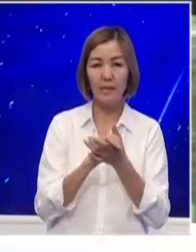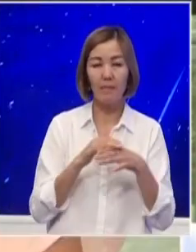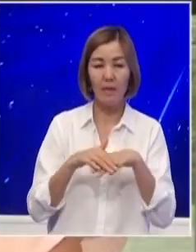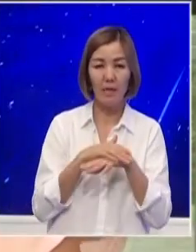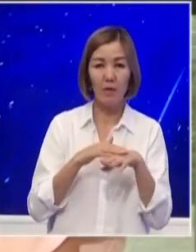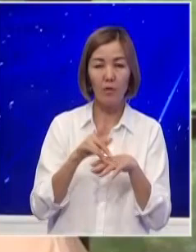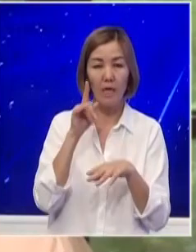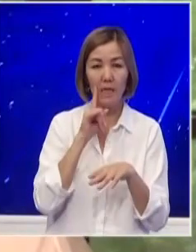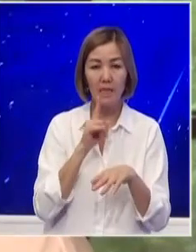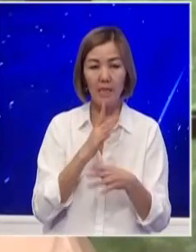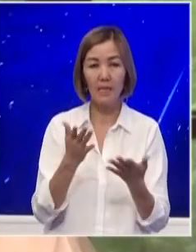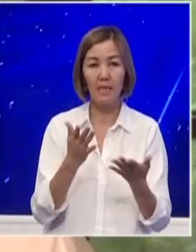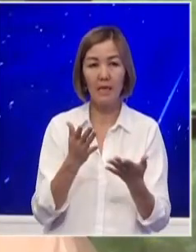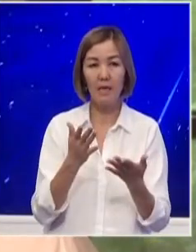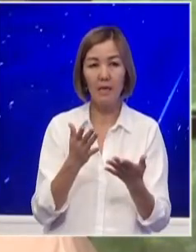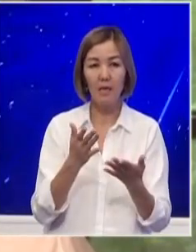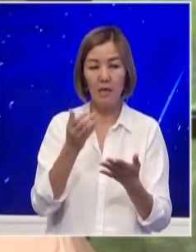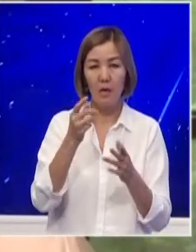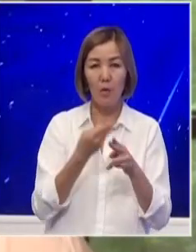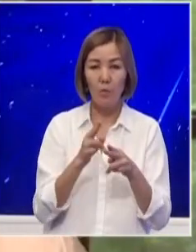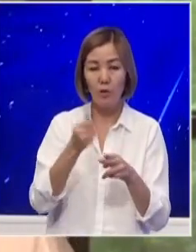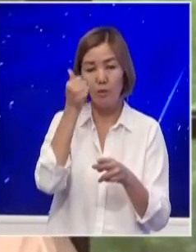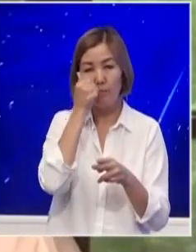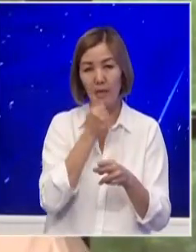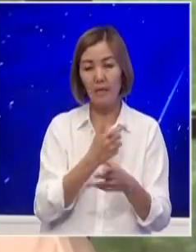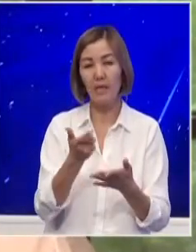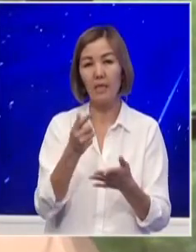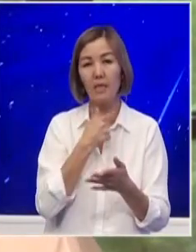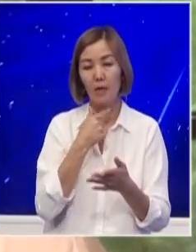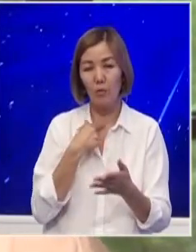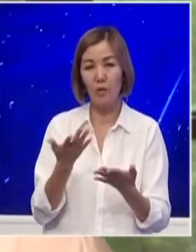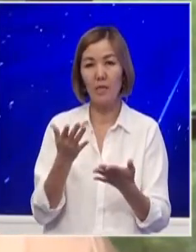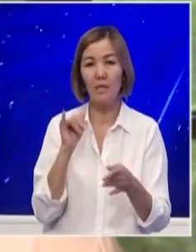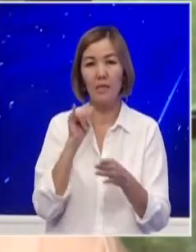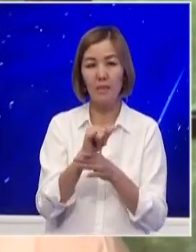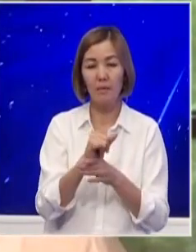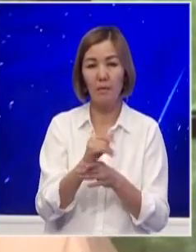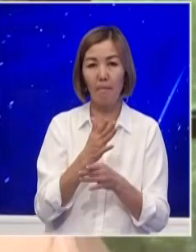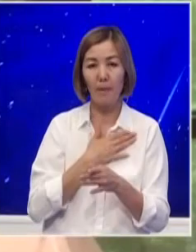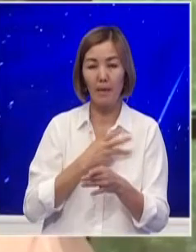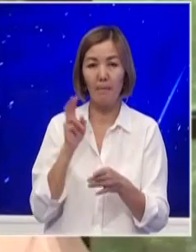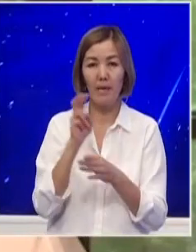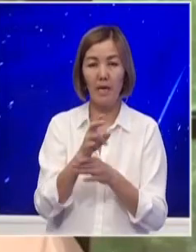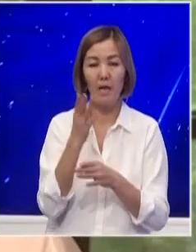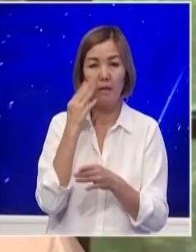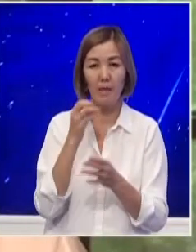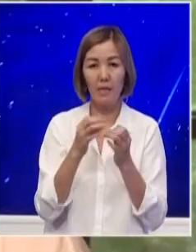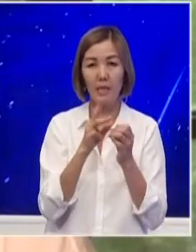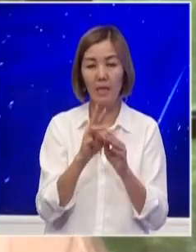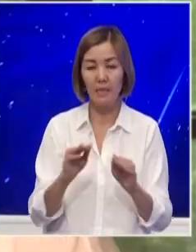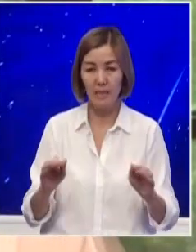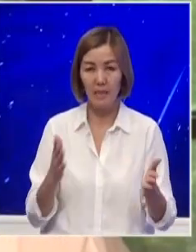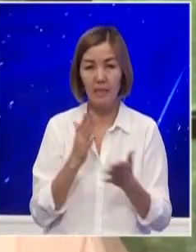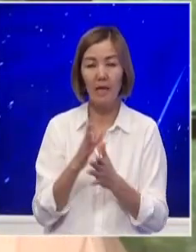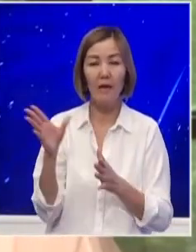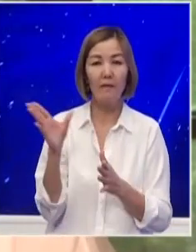славянской письменности. Мы очень благодарны талдыкурганцам за гостеприимство, мы приехали из Алматы. У нас сегодня приехало 13 деток. Не